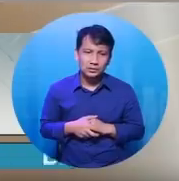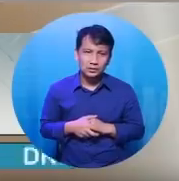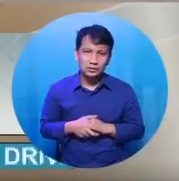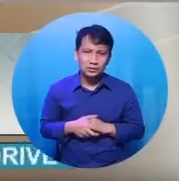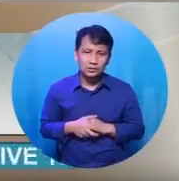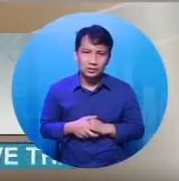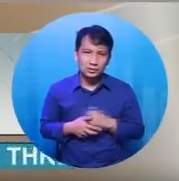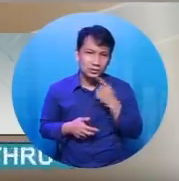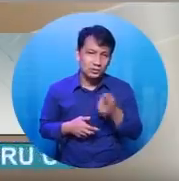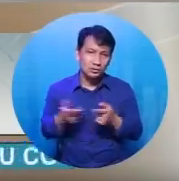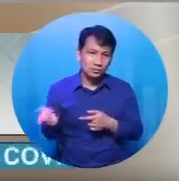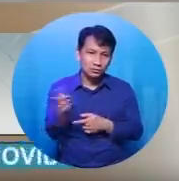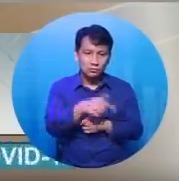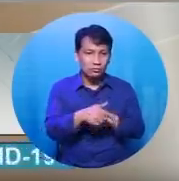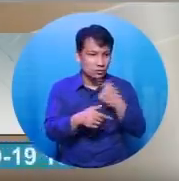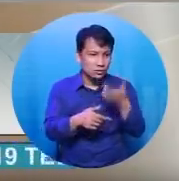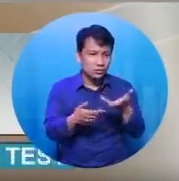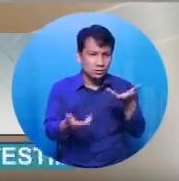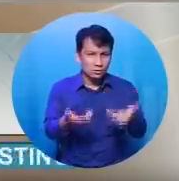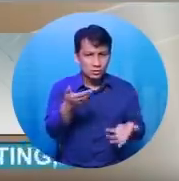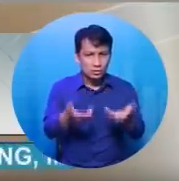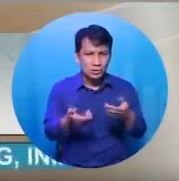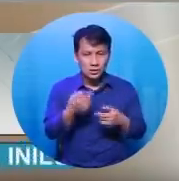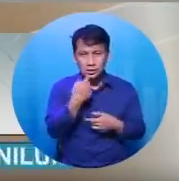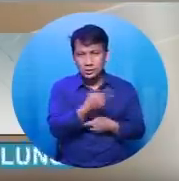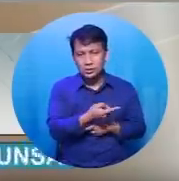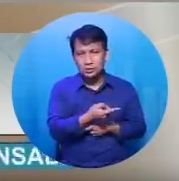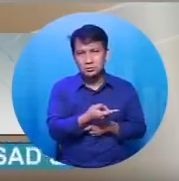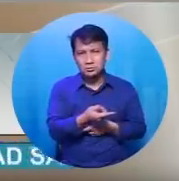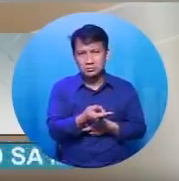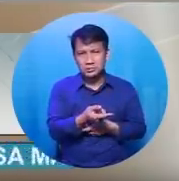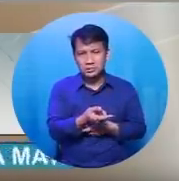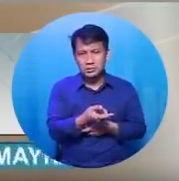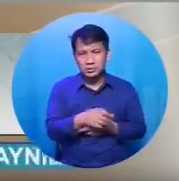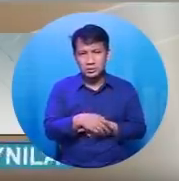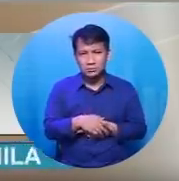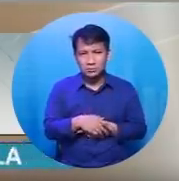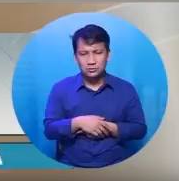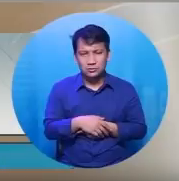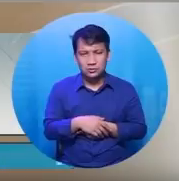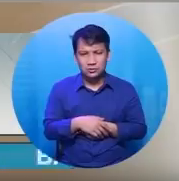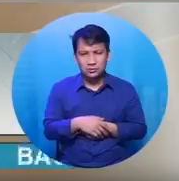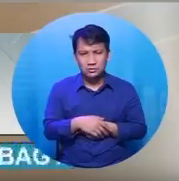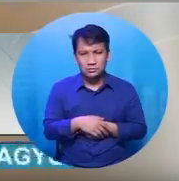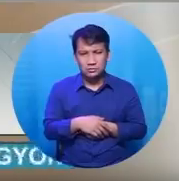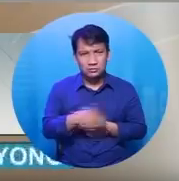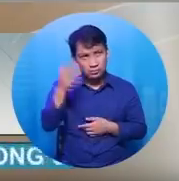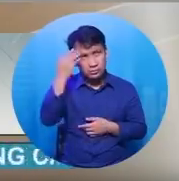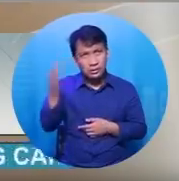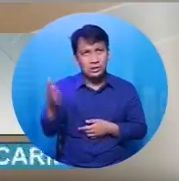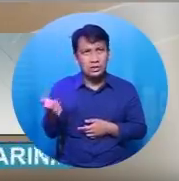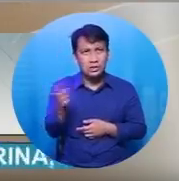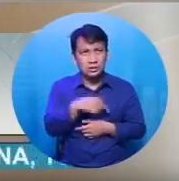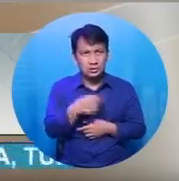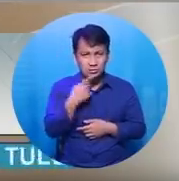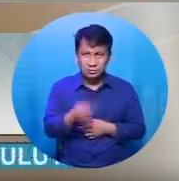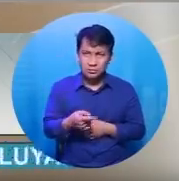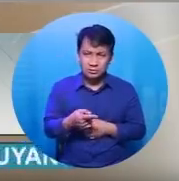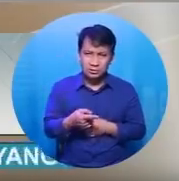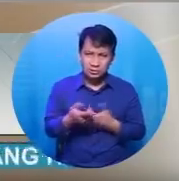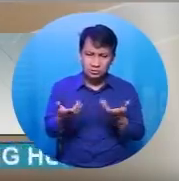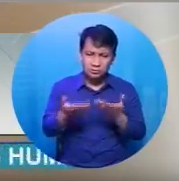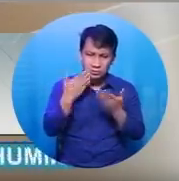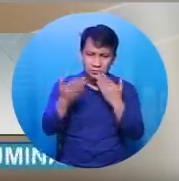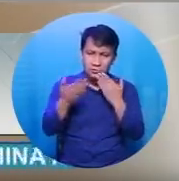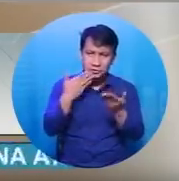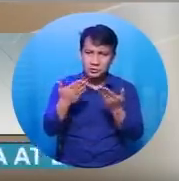diplomatic representation po kung sila po ay haharap doon in behalf of the MRT po. Alright. Sir J. Teves, sobra-sobrang